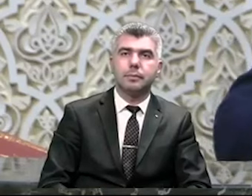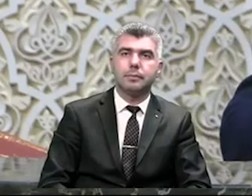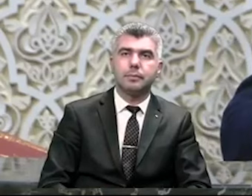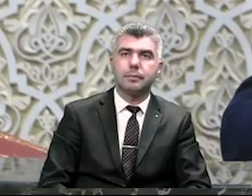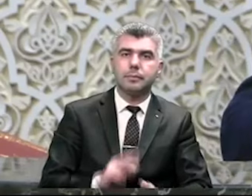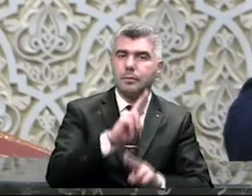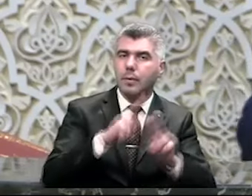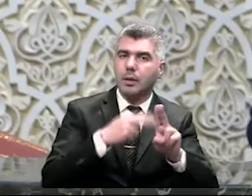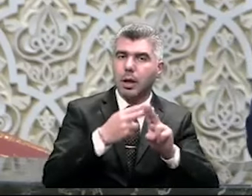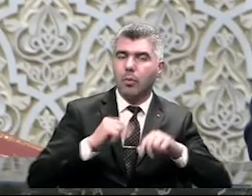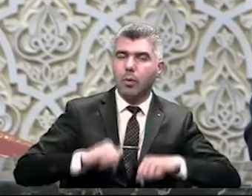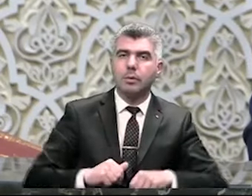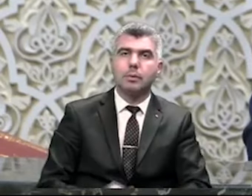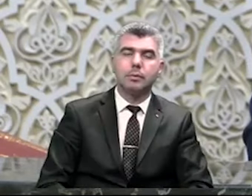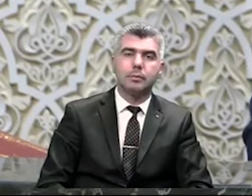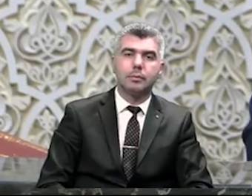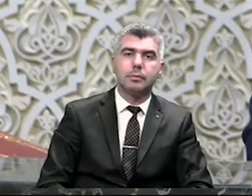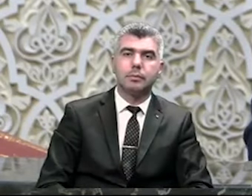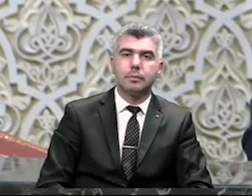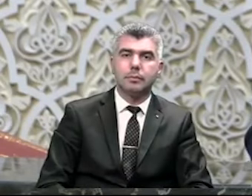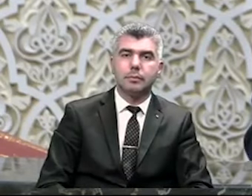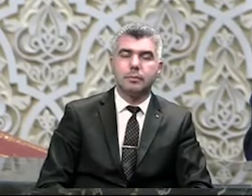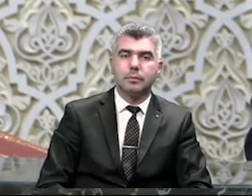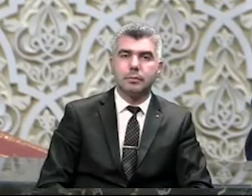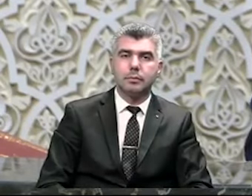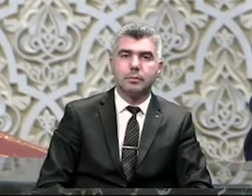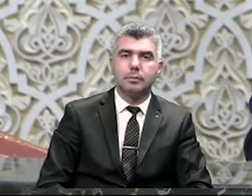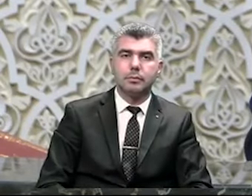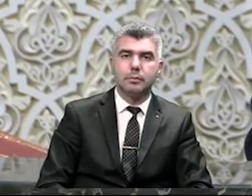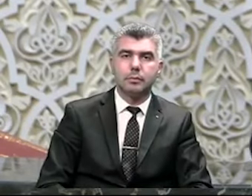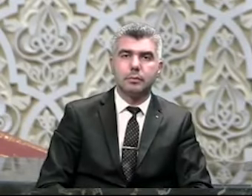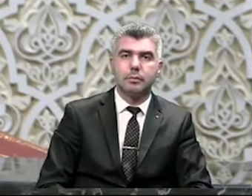المحترم الكلمه لكم السيد الوزير في اطار التفاعل التقيب تفضل السي